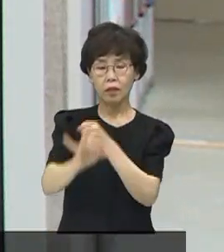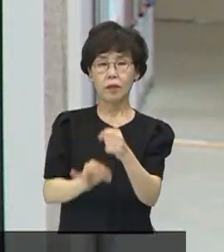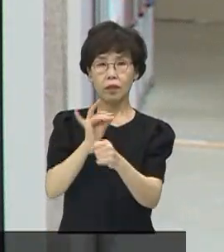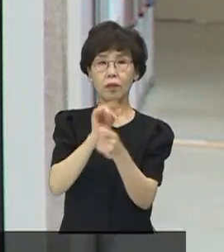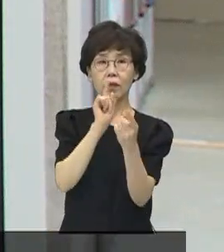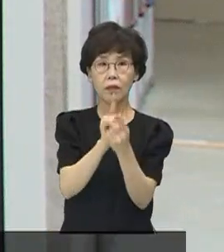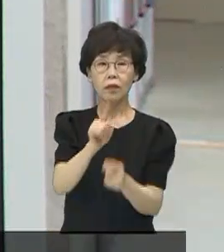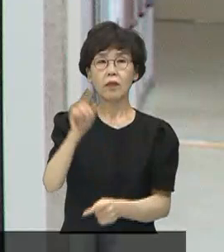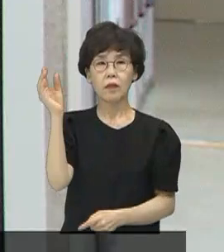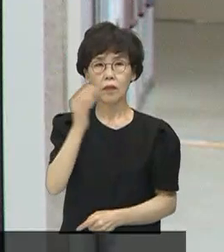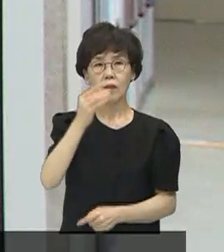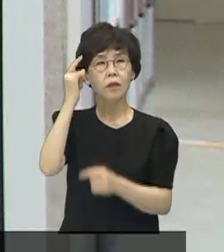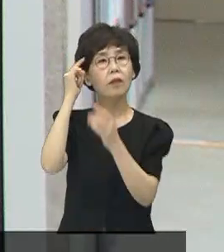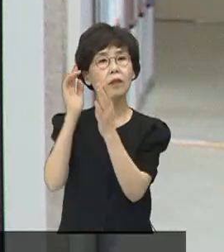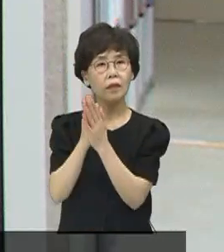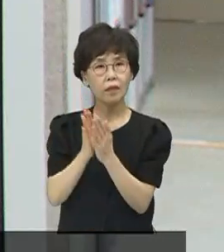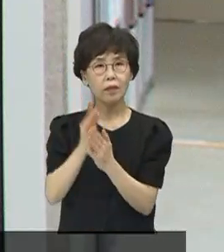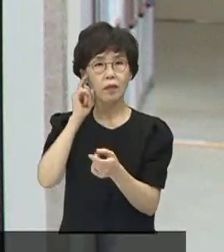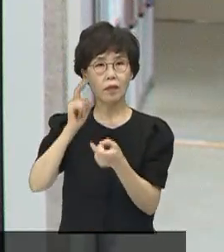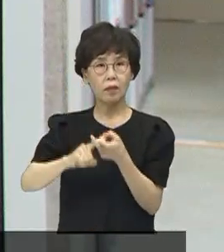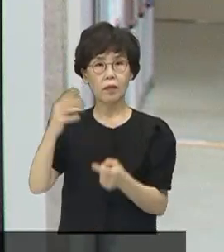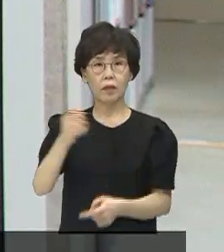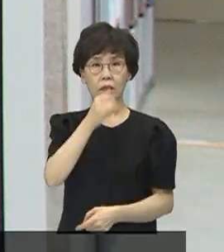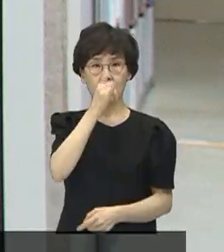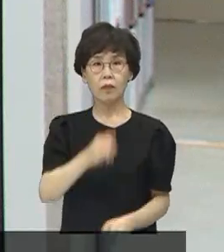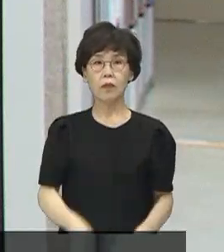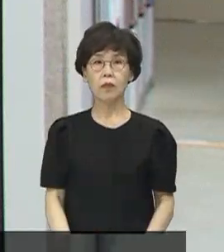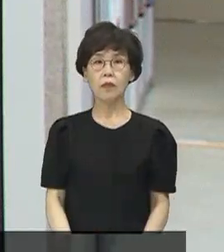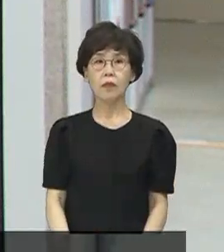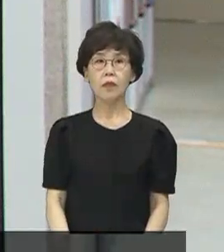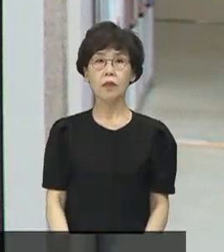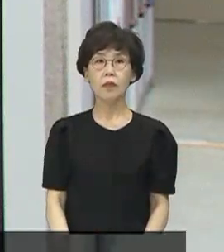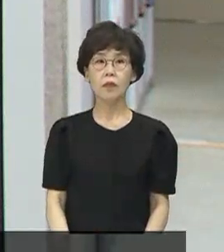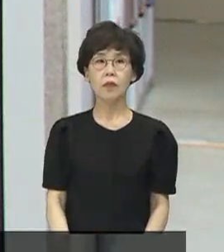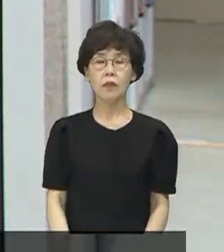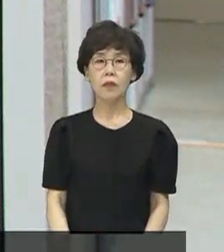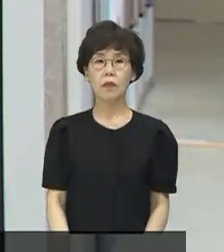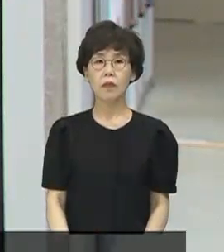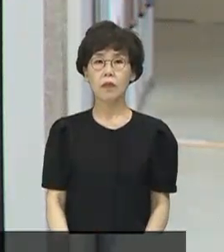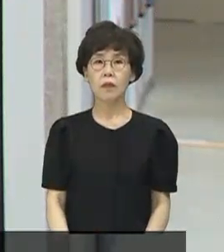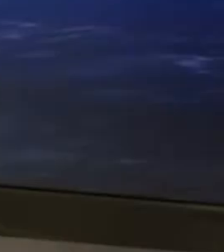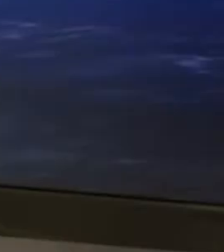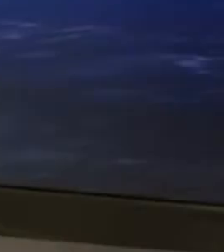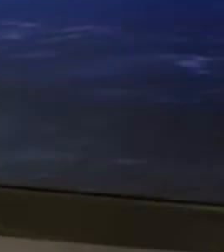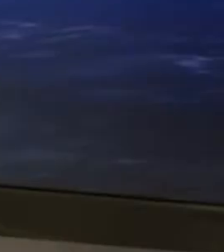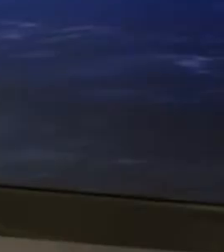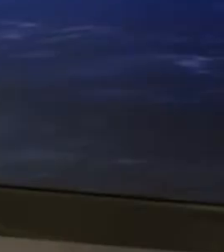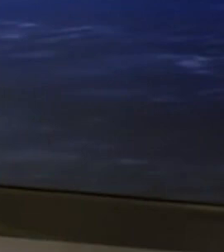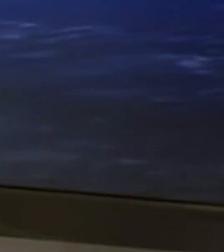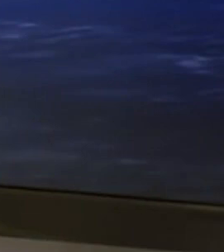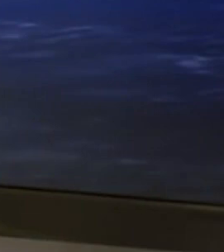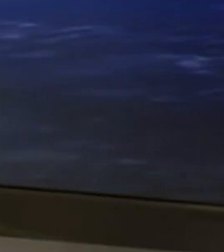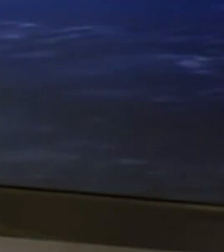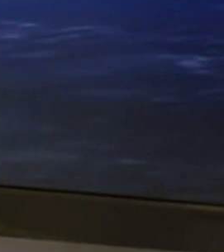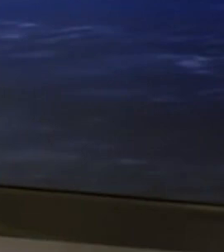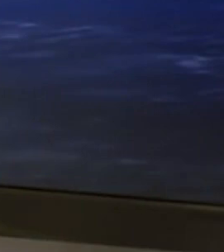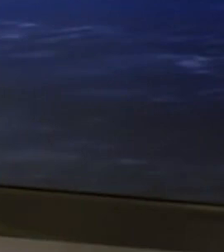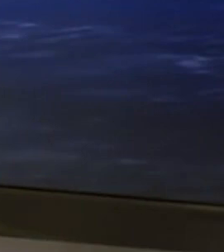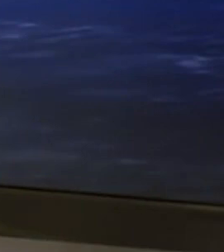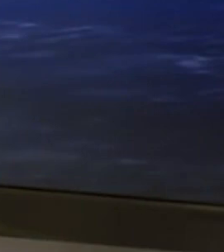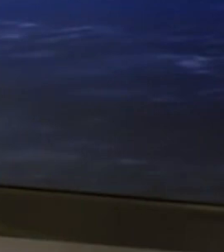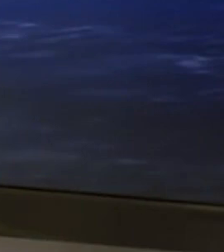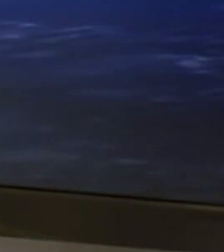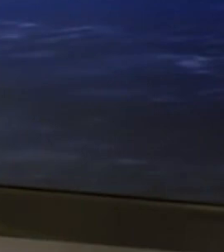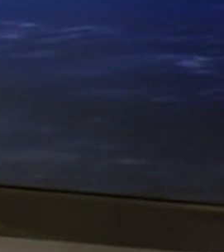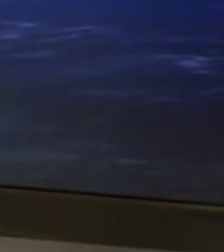숭고한 정신이 다시 한번 주목받고 있습니다. UBC 뉴스 김예은입니다. 안녕하십니까. 편사옥입니다. 더 많은